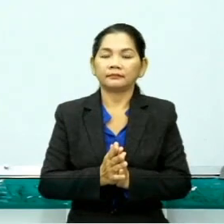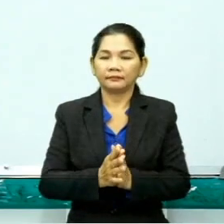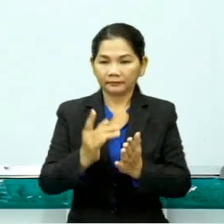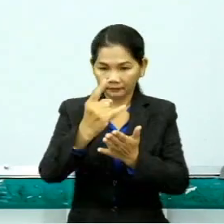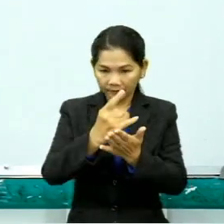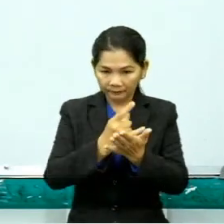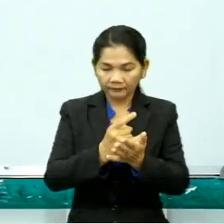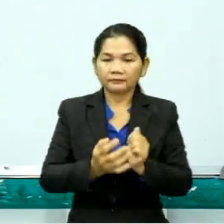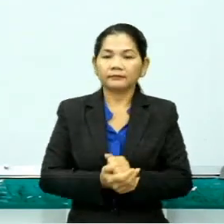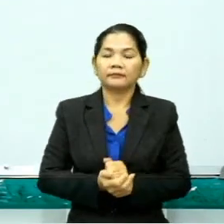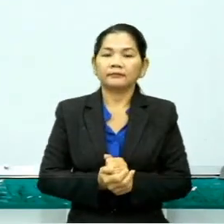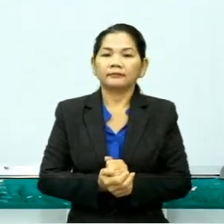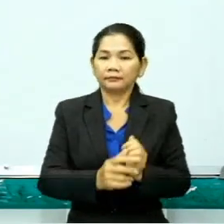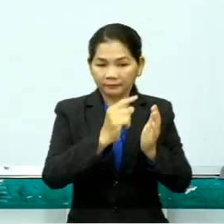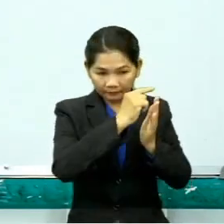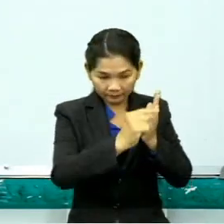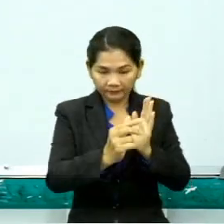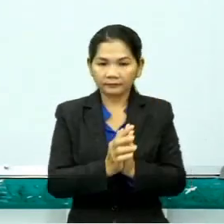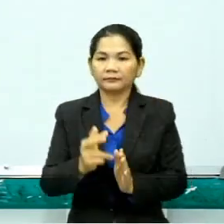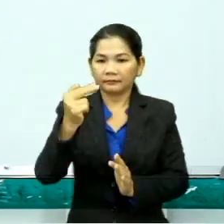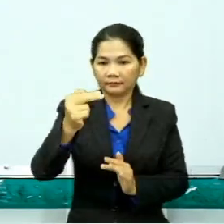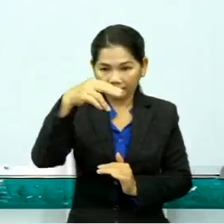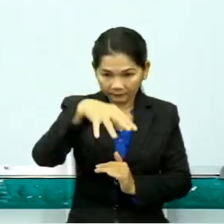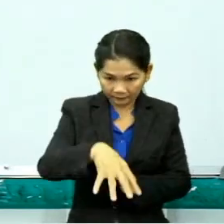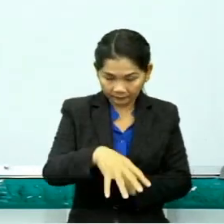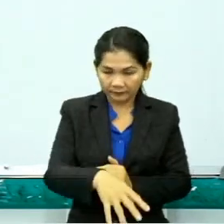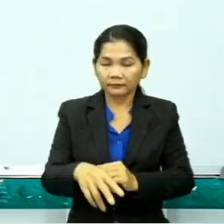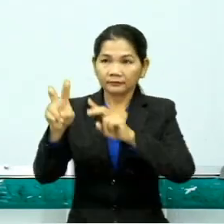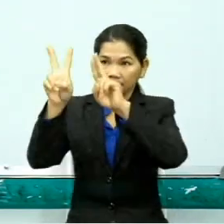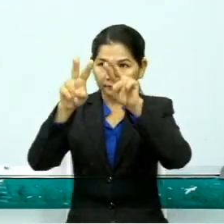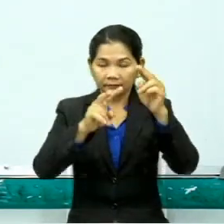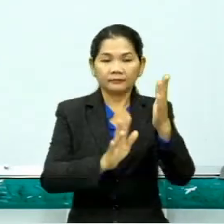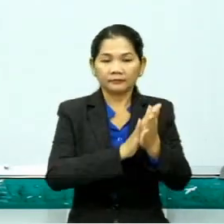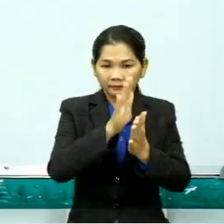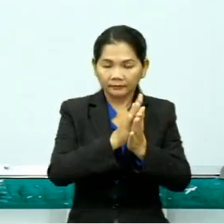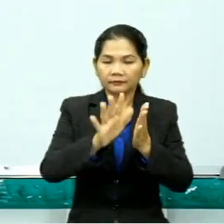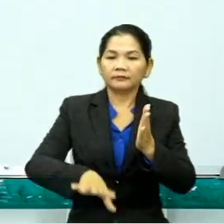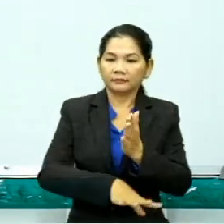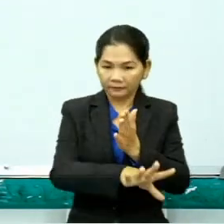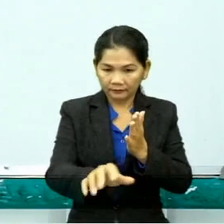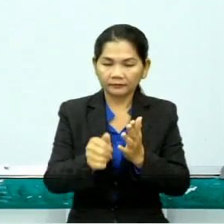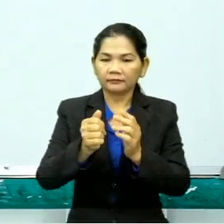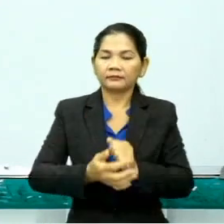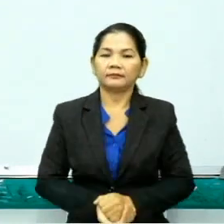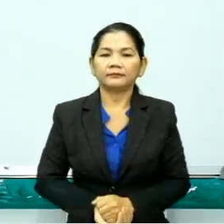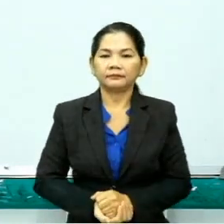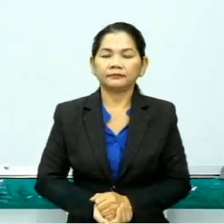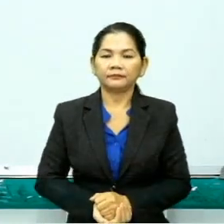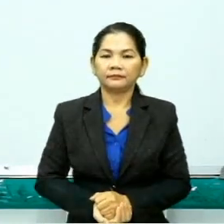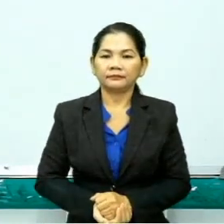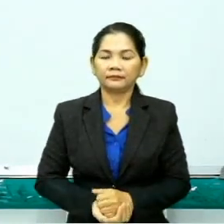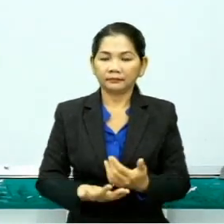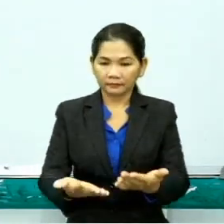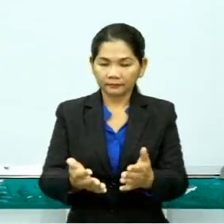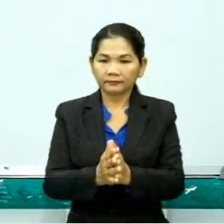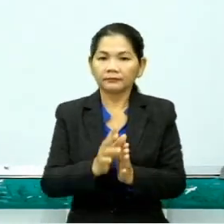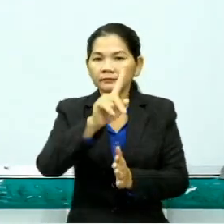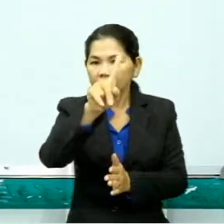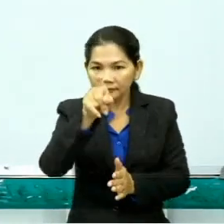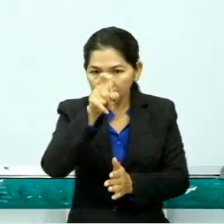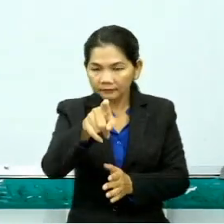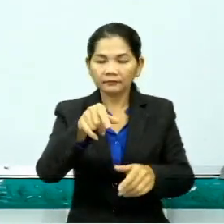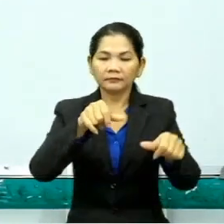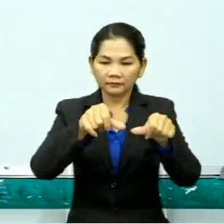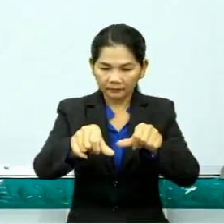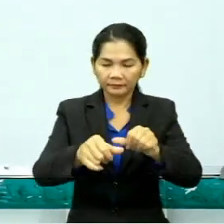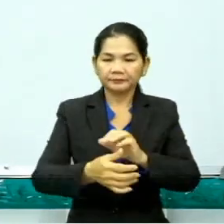miền trầm lòng chân thạc còn lại cả tế chó con ông bởi tế con còn phụ chìa là con chàng chẳng con sắp xâm nô bằng tờ